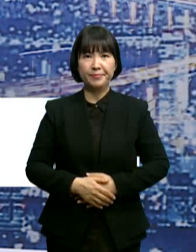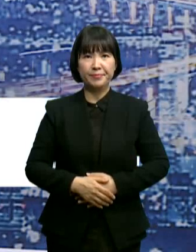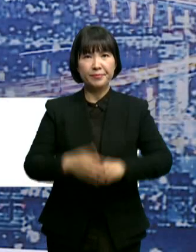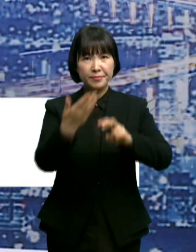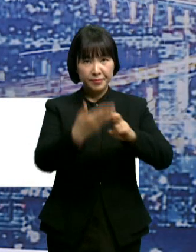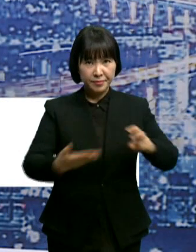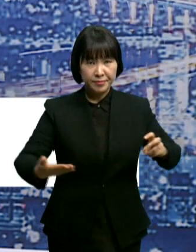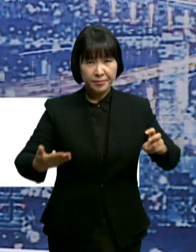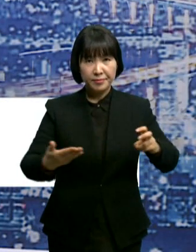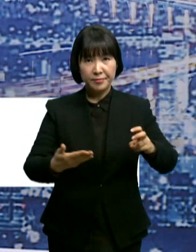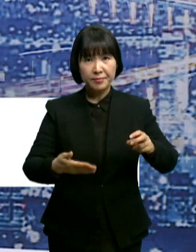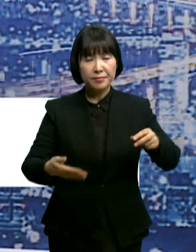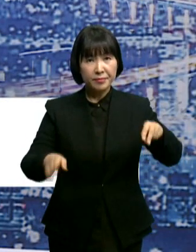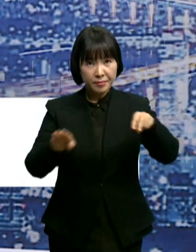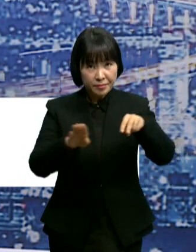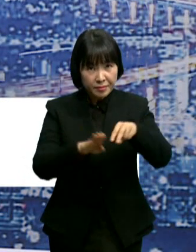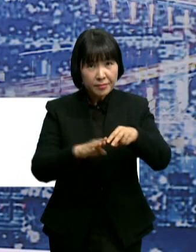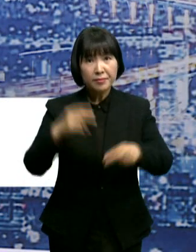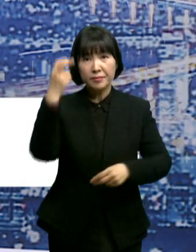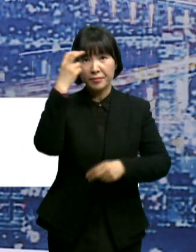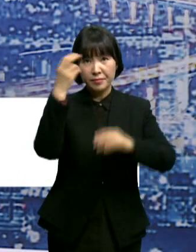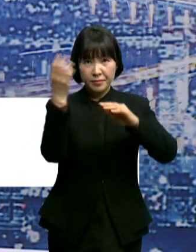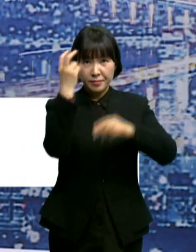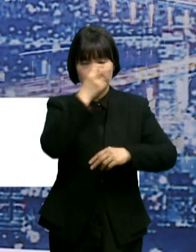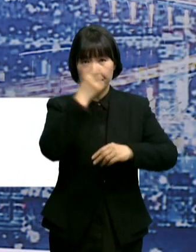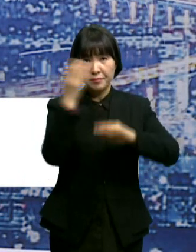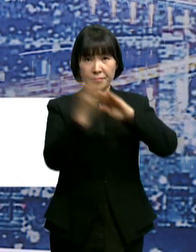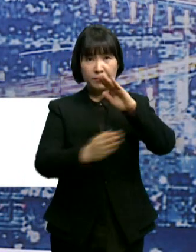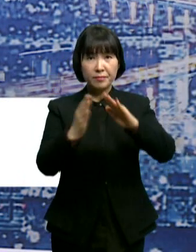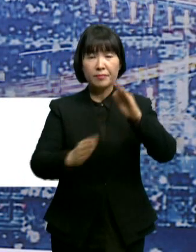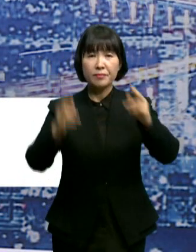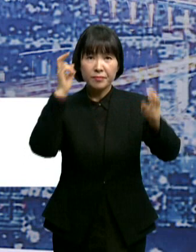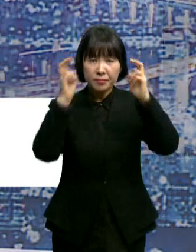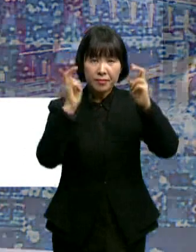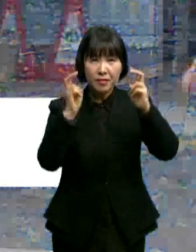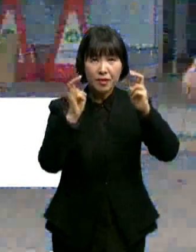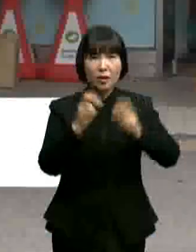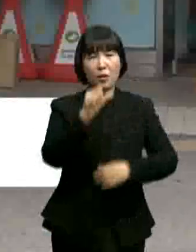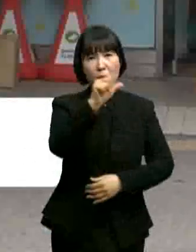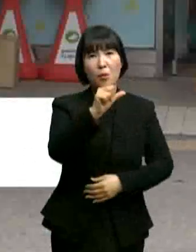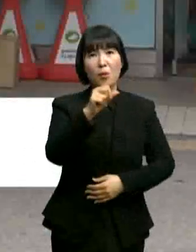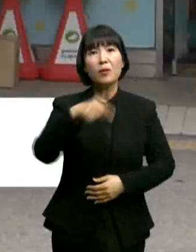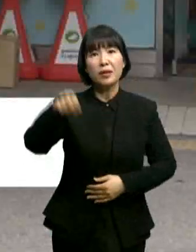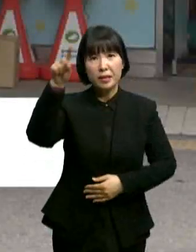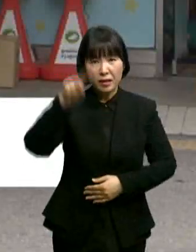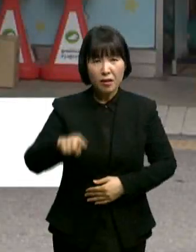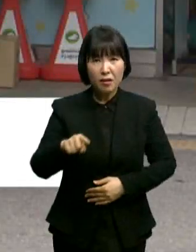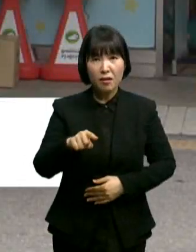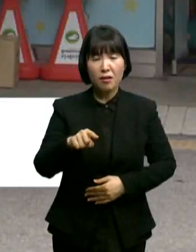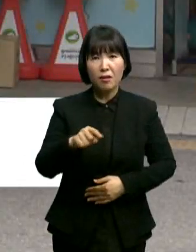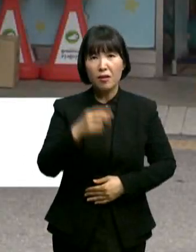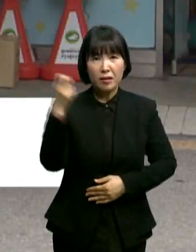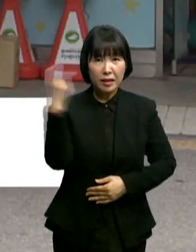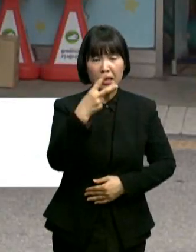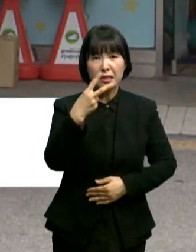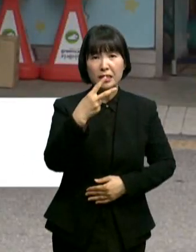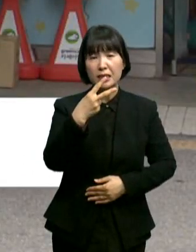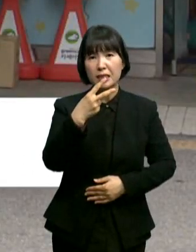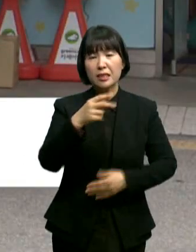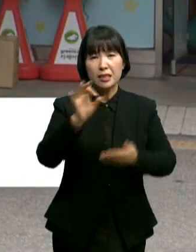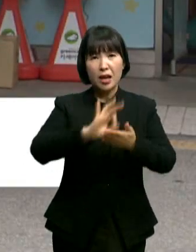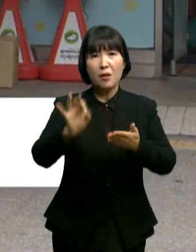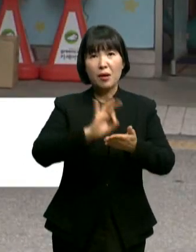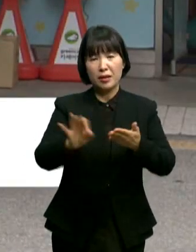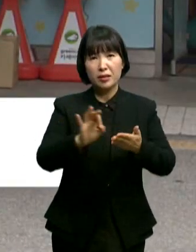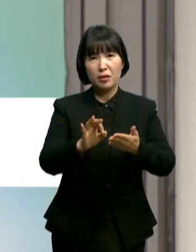미출 시설 관리 공단이 지난 7일부터 5L 4리 재사용 종양제 봉투를 판매하기 시작했습니다 그동안